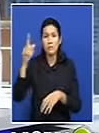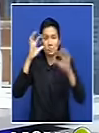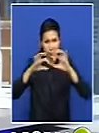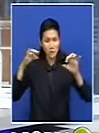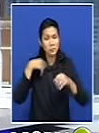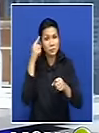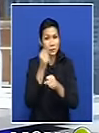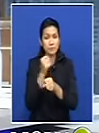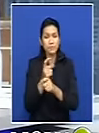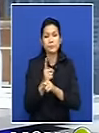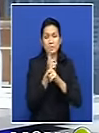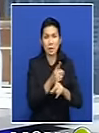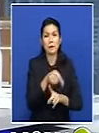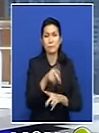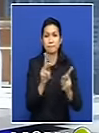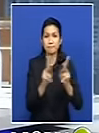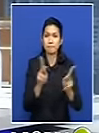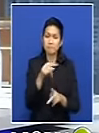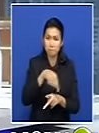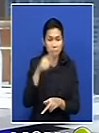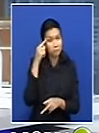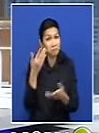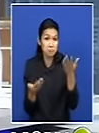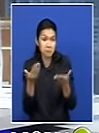ความเห็นชอบของคณะกรรมการกฤษฎีกาหรือไม่ก็